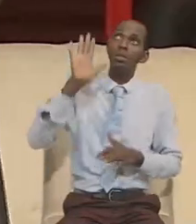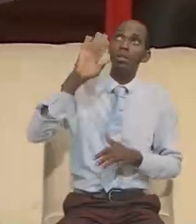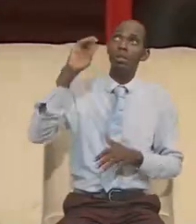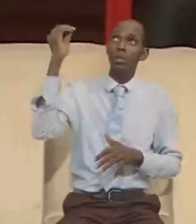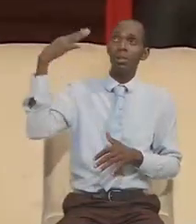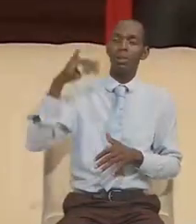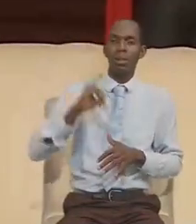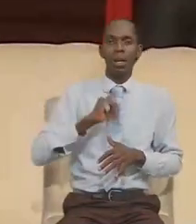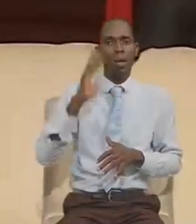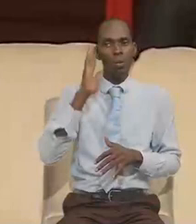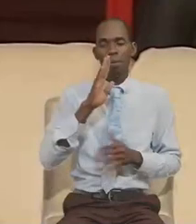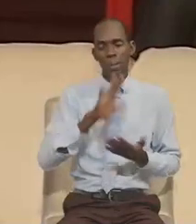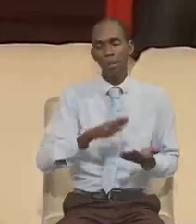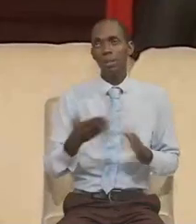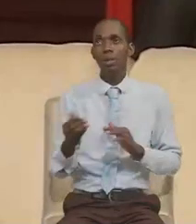salut,